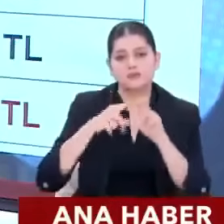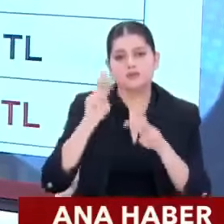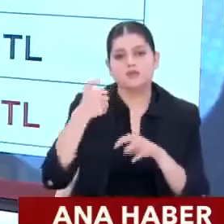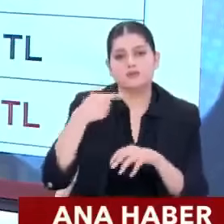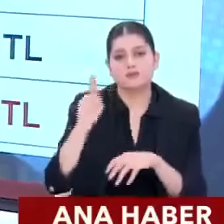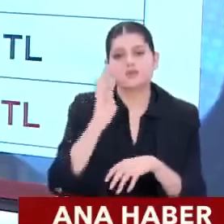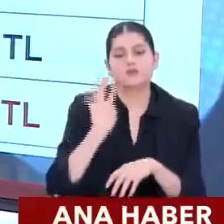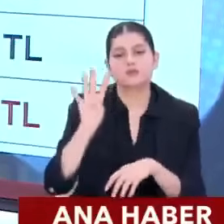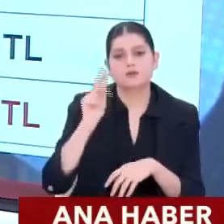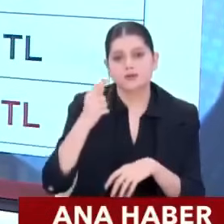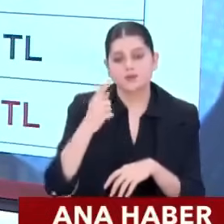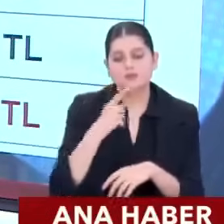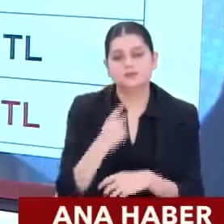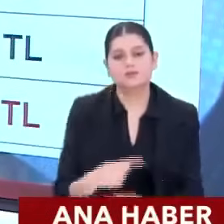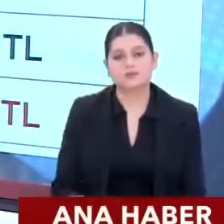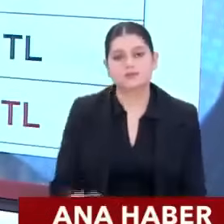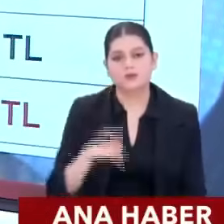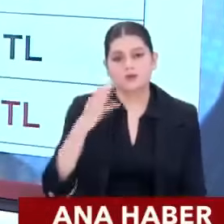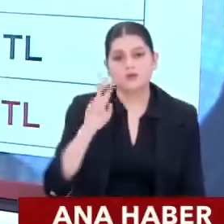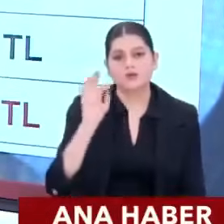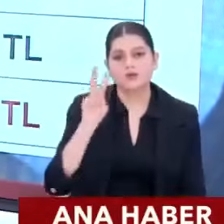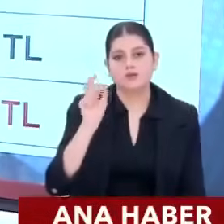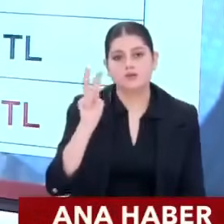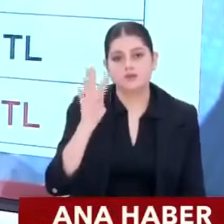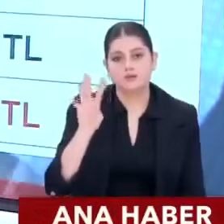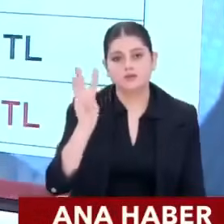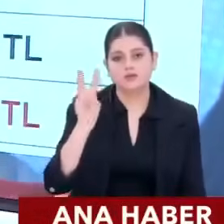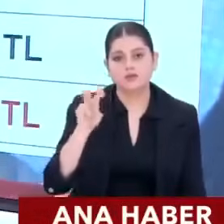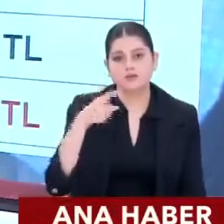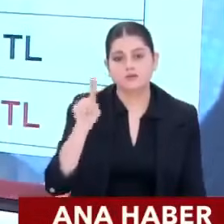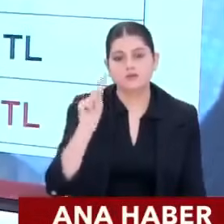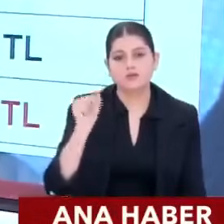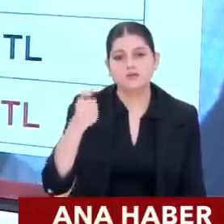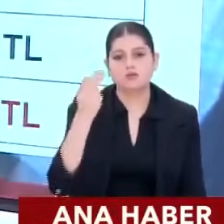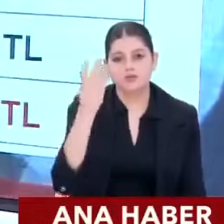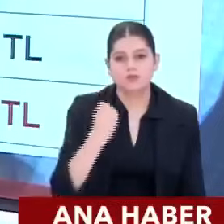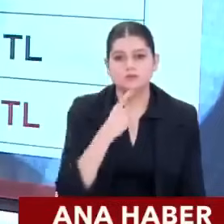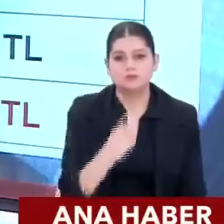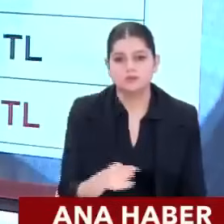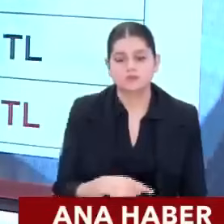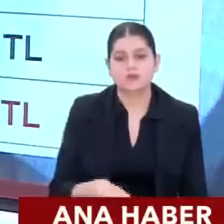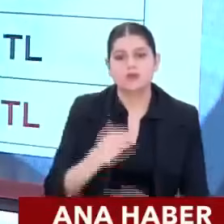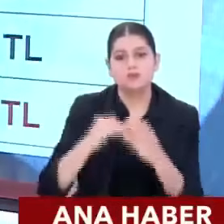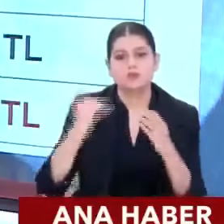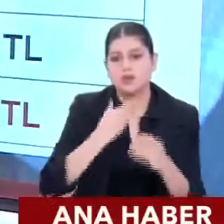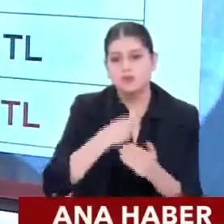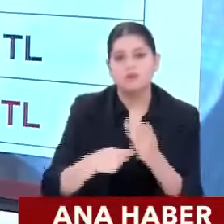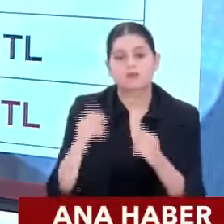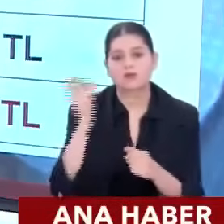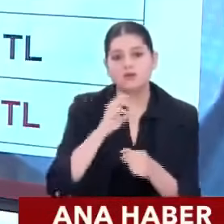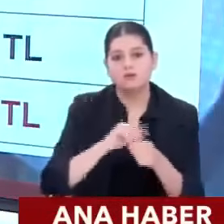26.440 TL Temmuz 2023 Ocak 2024'te 38.167 TL alacak en düşük emekli